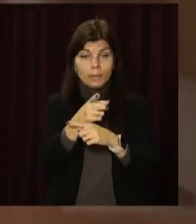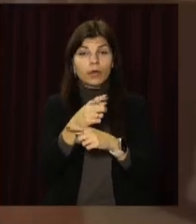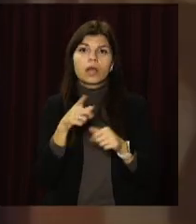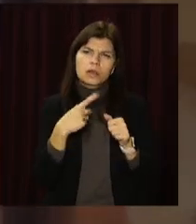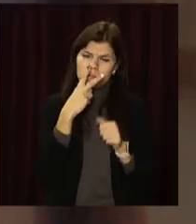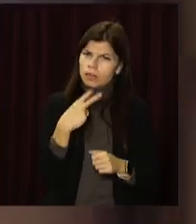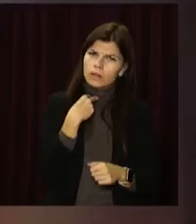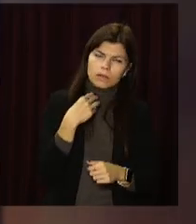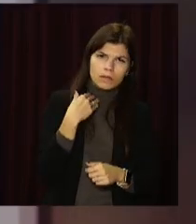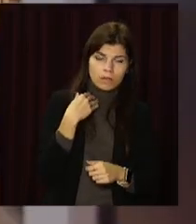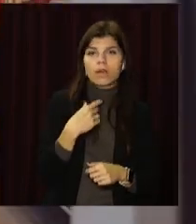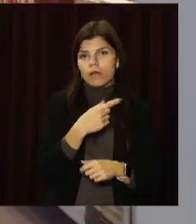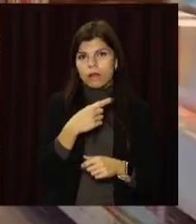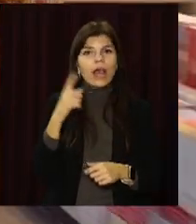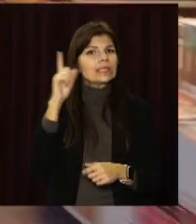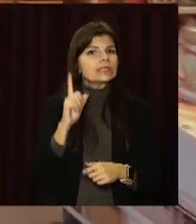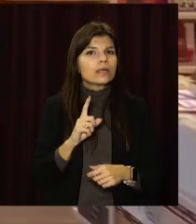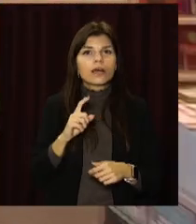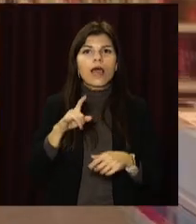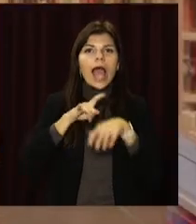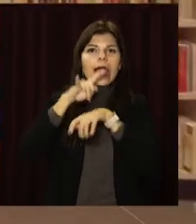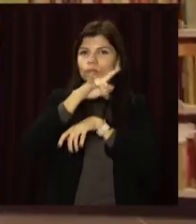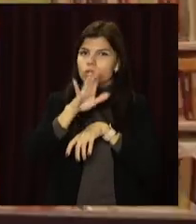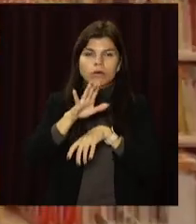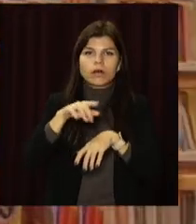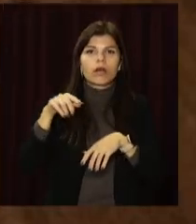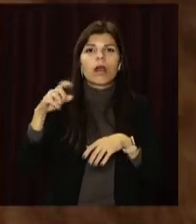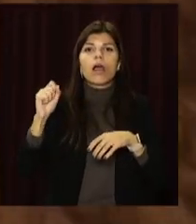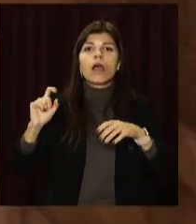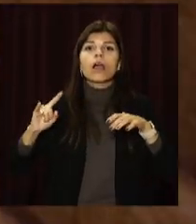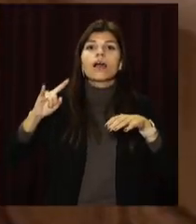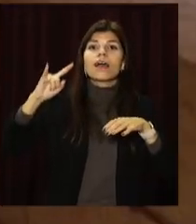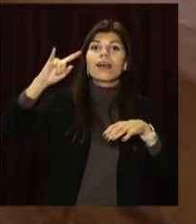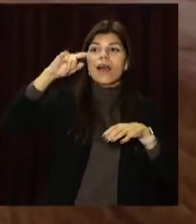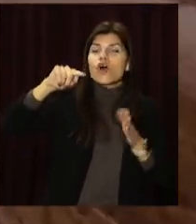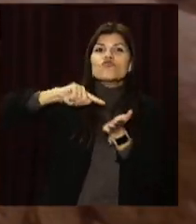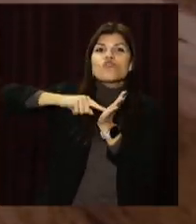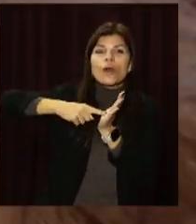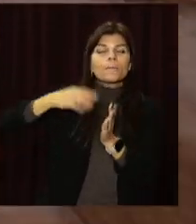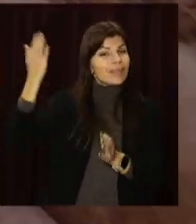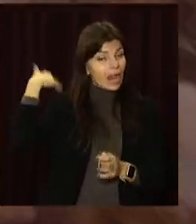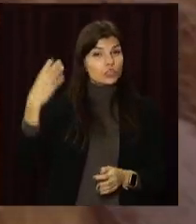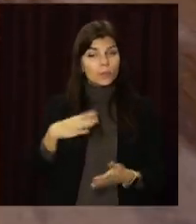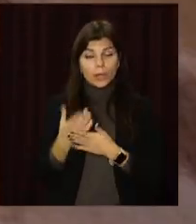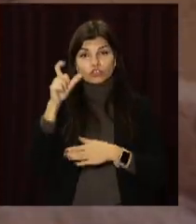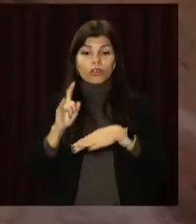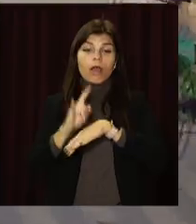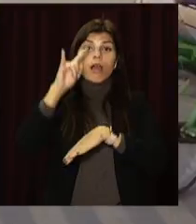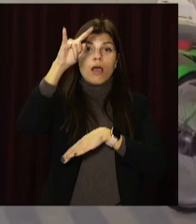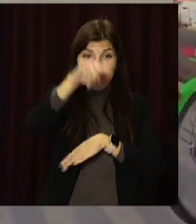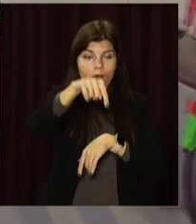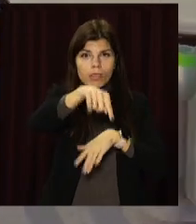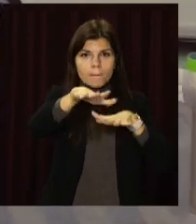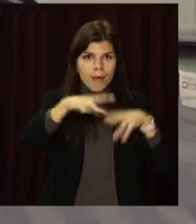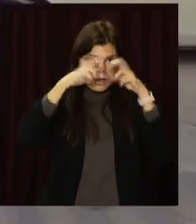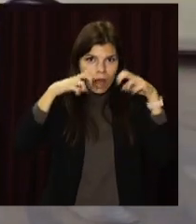підозри, його повернуть не в ізраїльському аеропорту, а не посадять на літак в точці виліту. При цьому посадка на літак не означає,